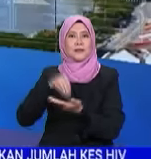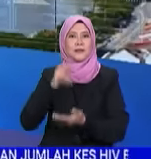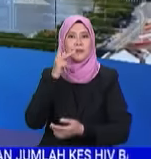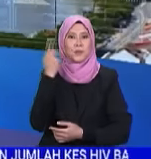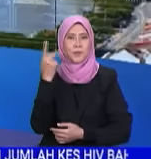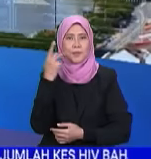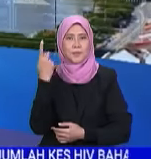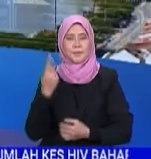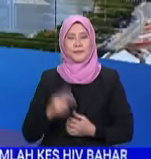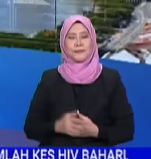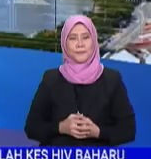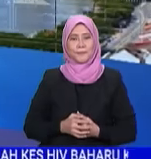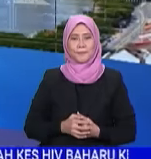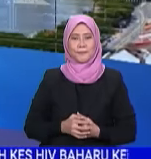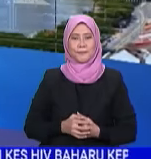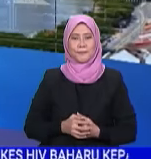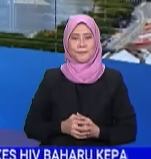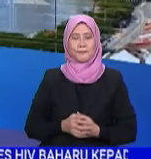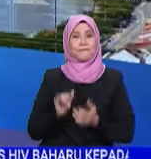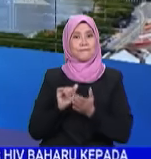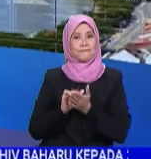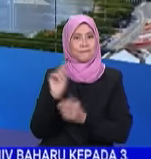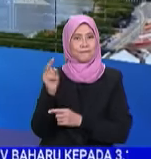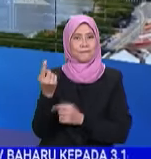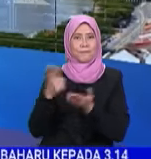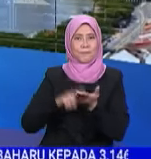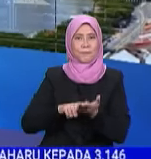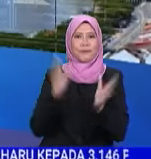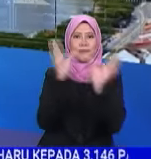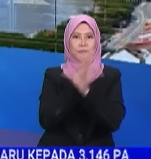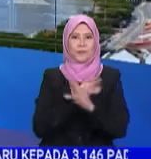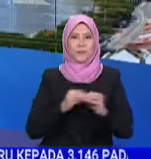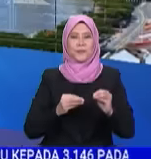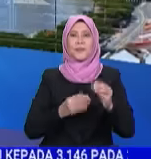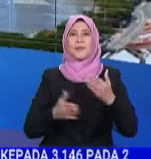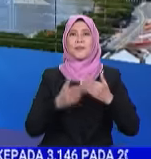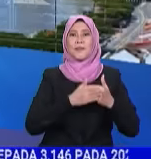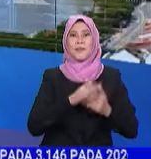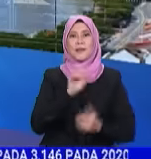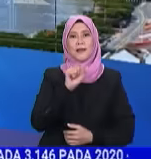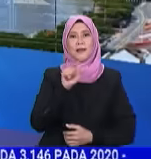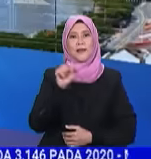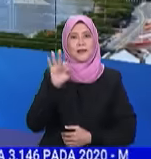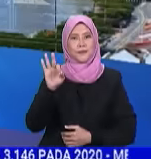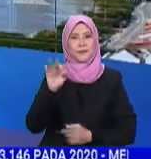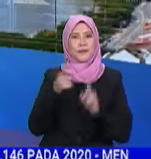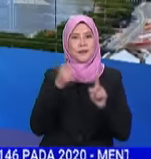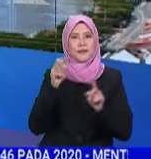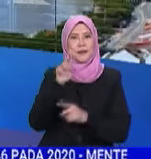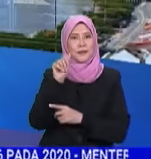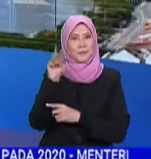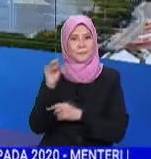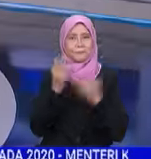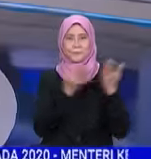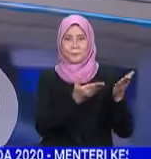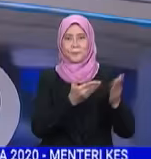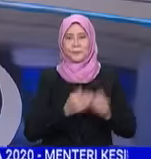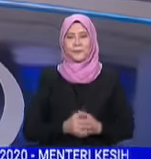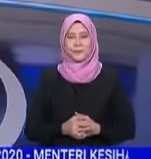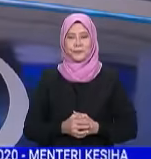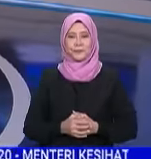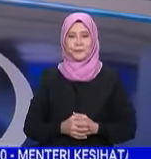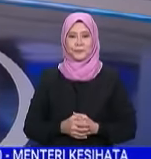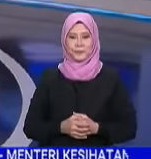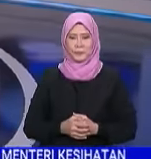Kuching ba saudara sekian perkembangan berita dari Sarawak kita kembali bersama Alif di angkasapuri silakan Alif Baik